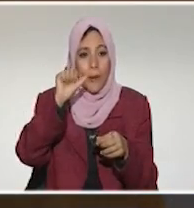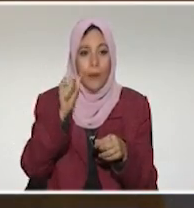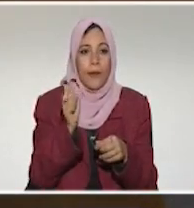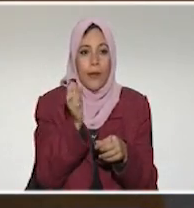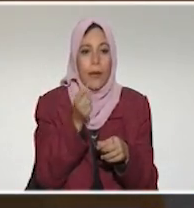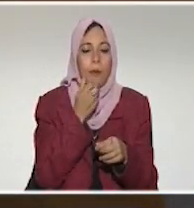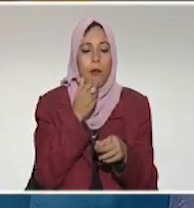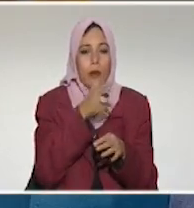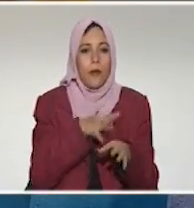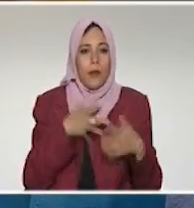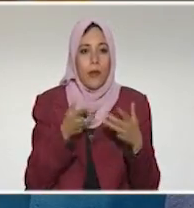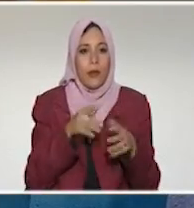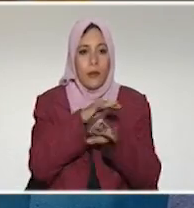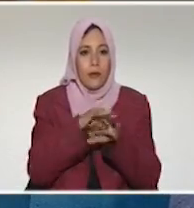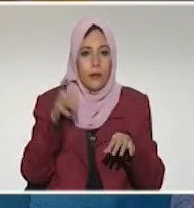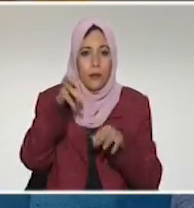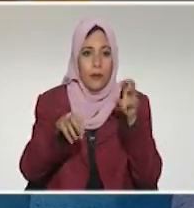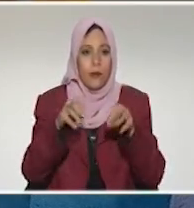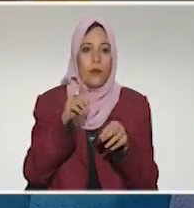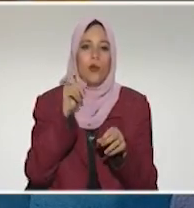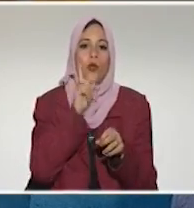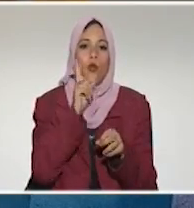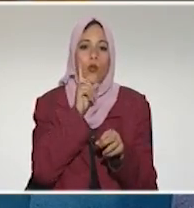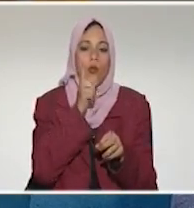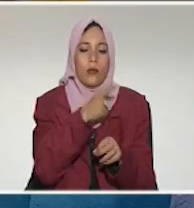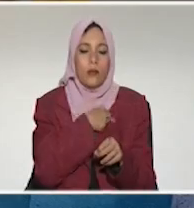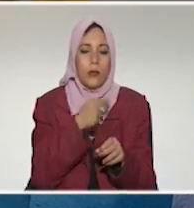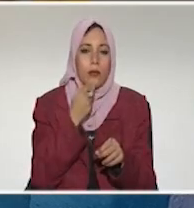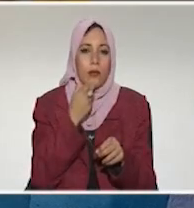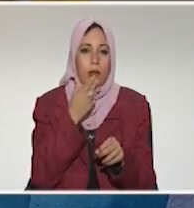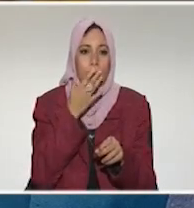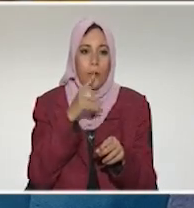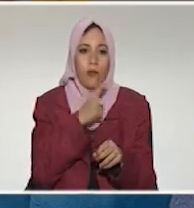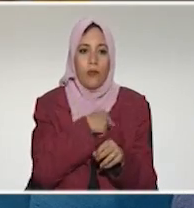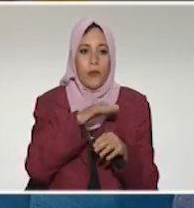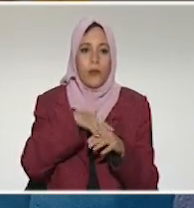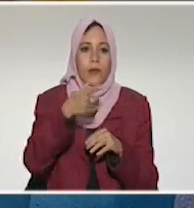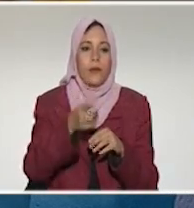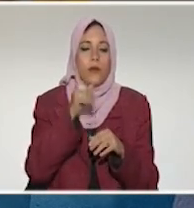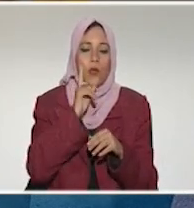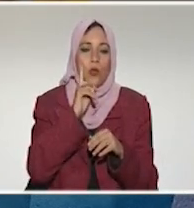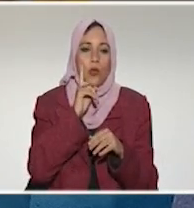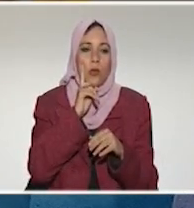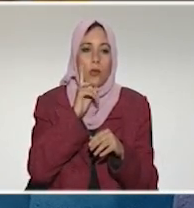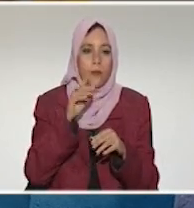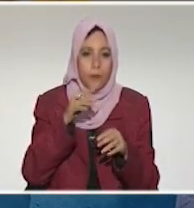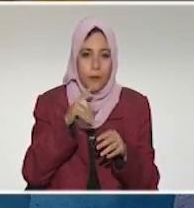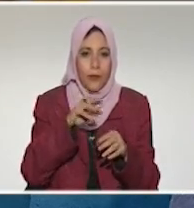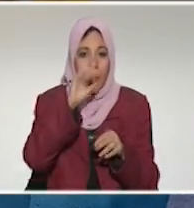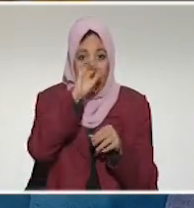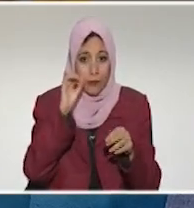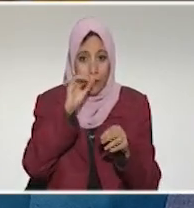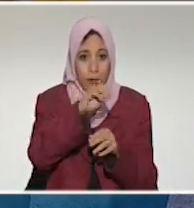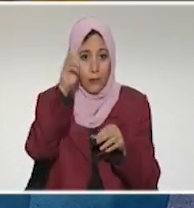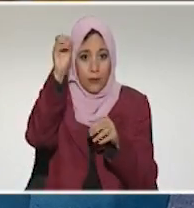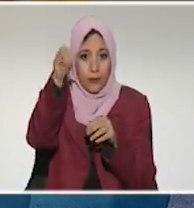ده؟ مشرف دي جايبها من اسم امي، ام اسمها فاطمه علي مشرف، فقالوا لي يا